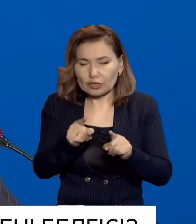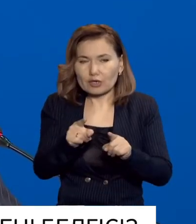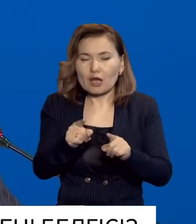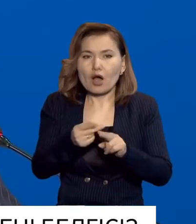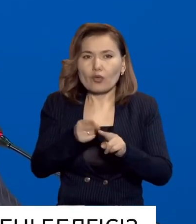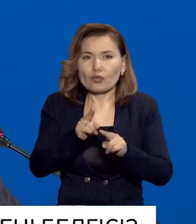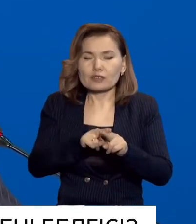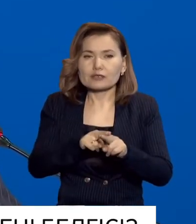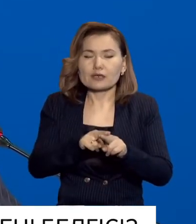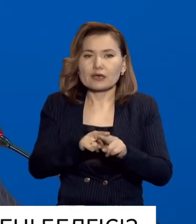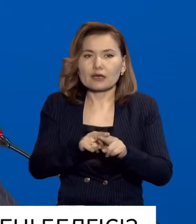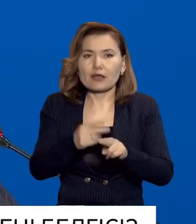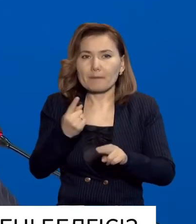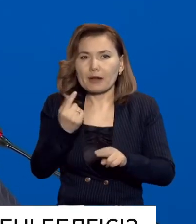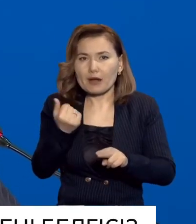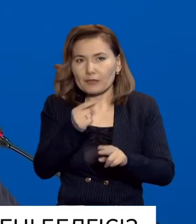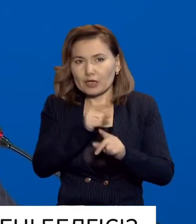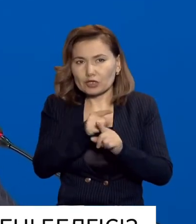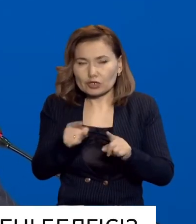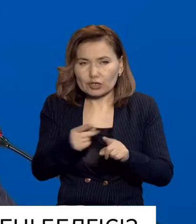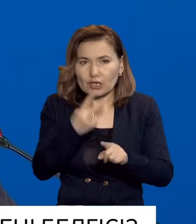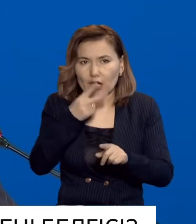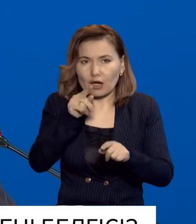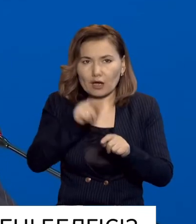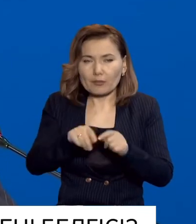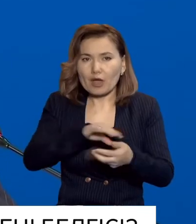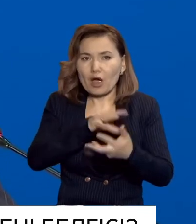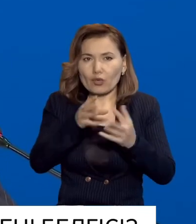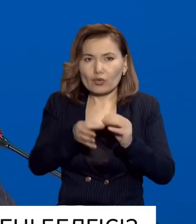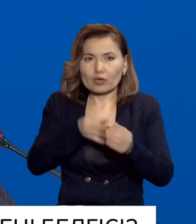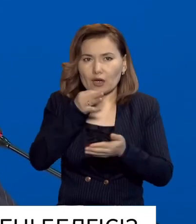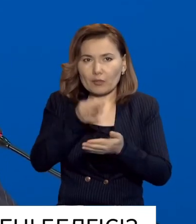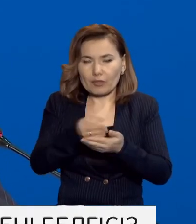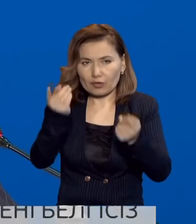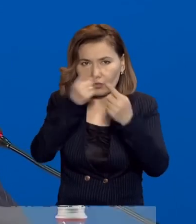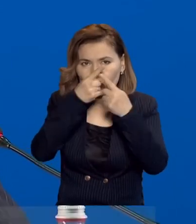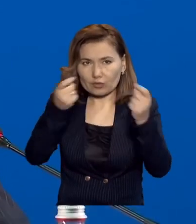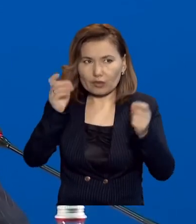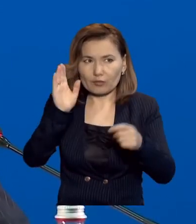біз қорытынды мәліметті президент әкімшілігіне жолданатын боламыз.